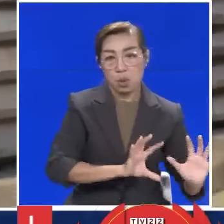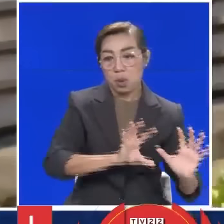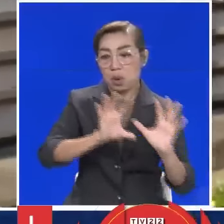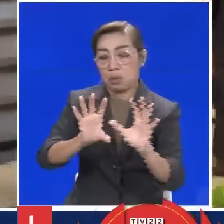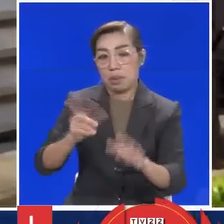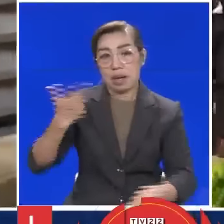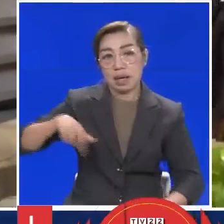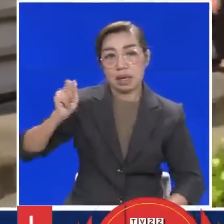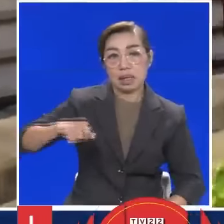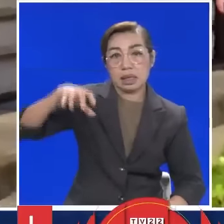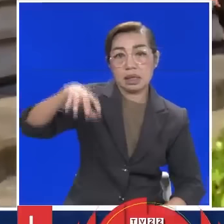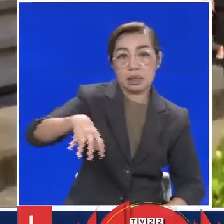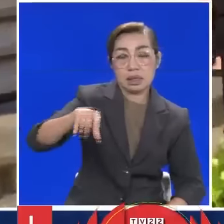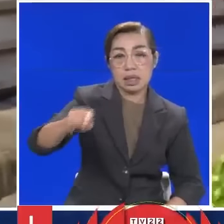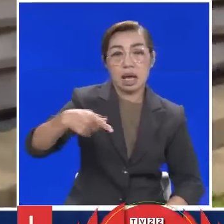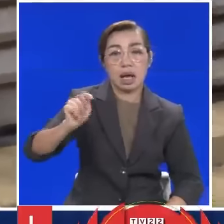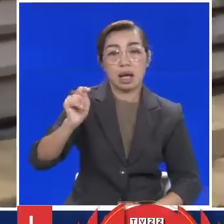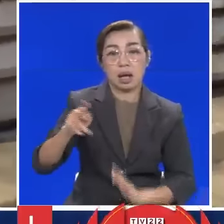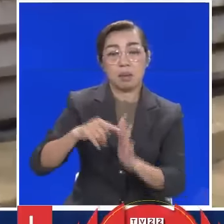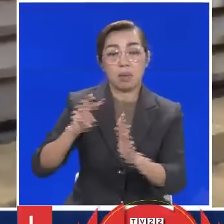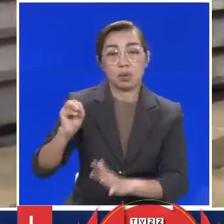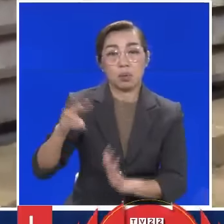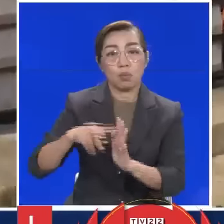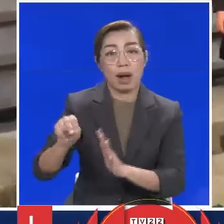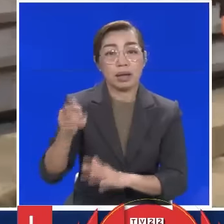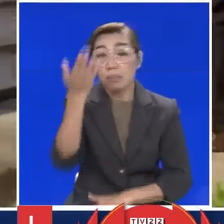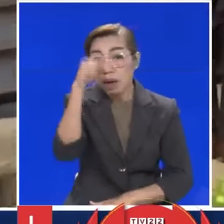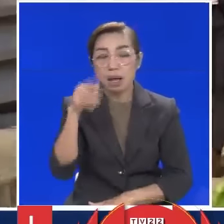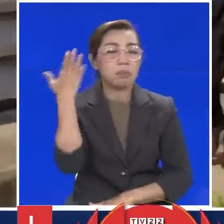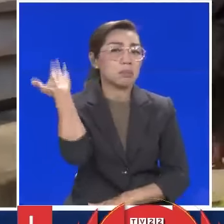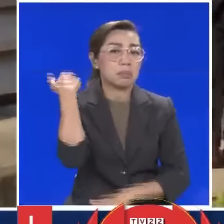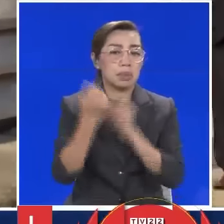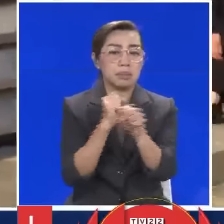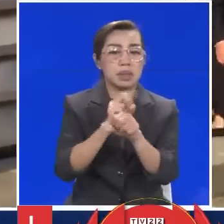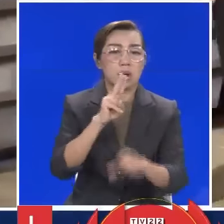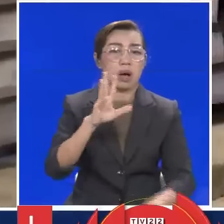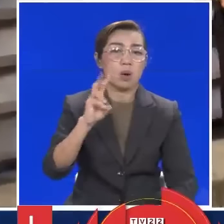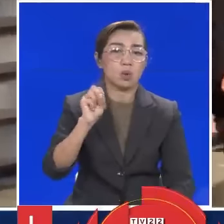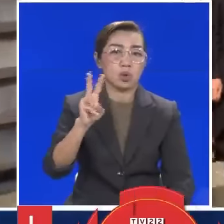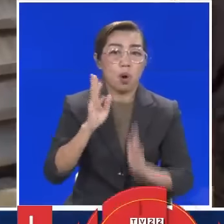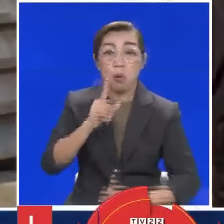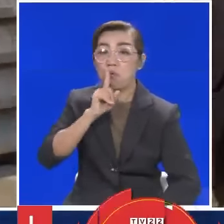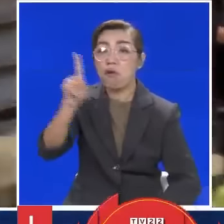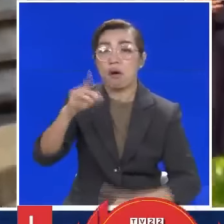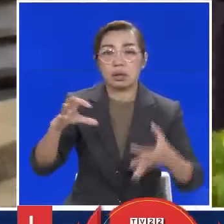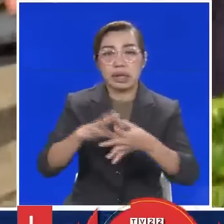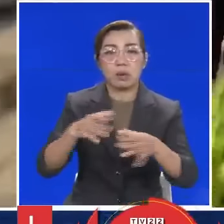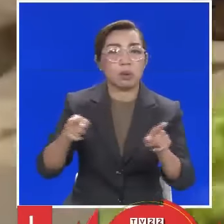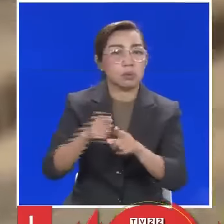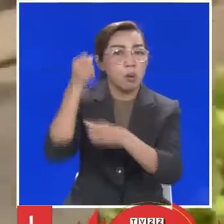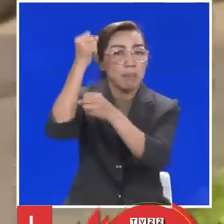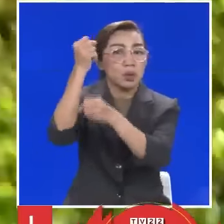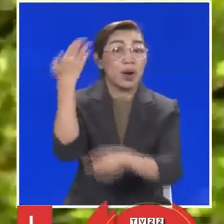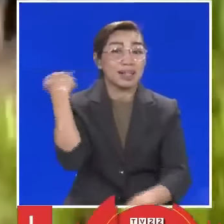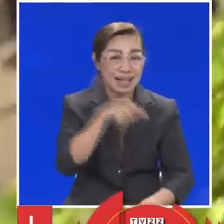ค่ะเพราะว่าเขาถูกร้องในคดีแฟลชม็อบเมื่อปี62นะก็เนี่ยแหละค่ะก็มากันอย่างพร้อมเพรียงหน้าตาก็สดชื่นยิ้มแย้